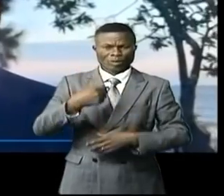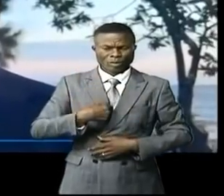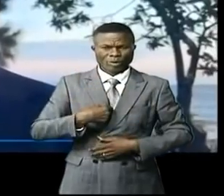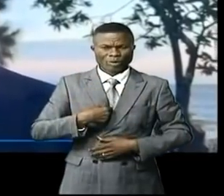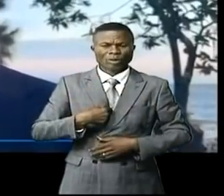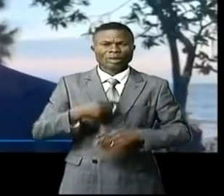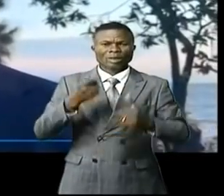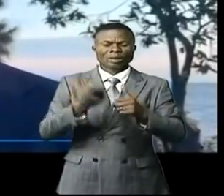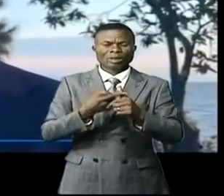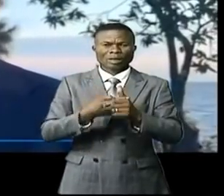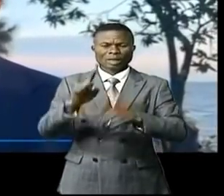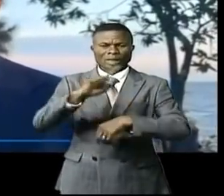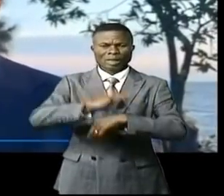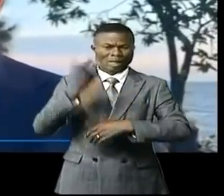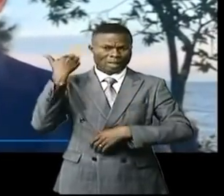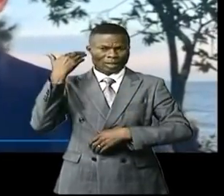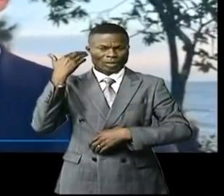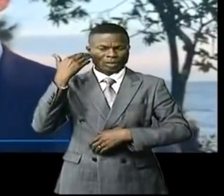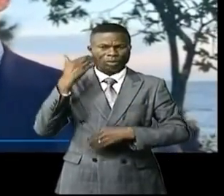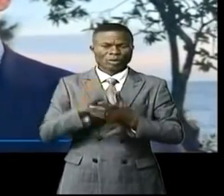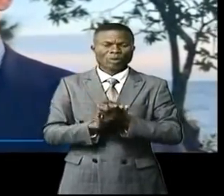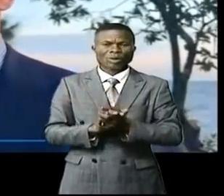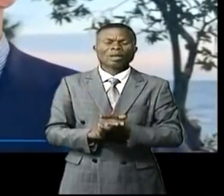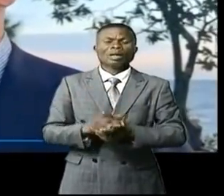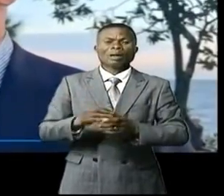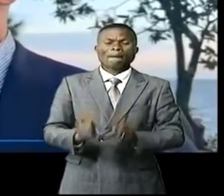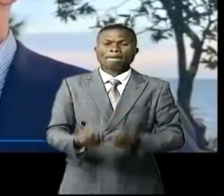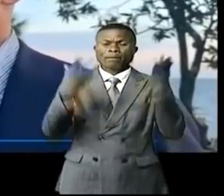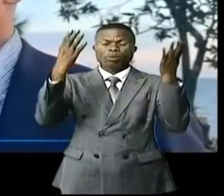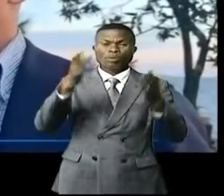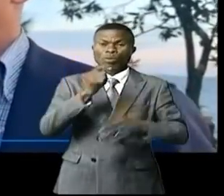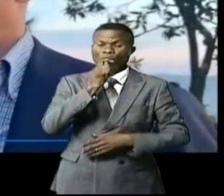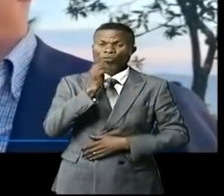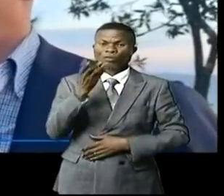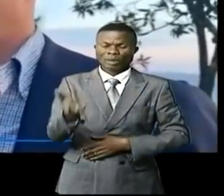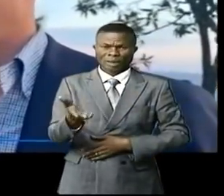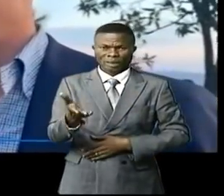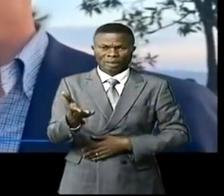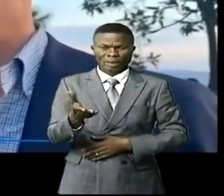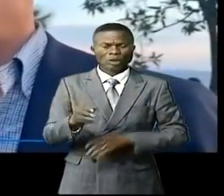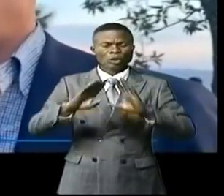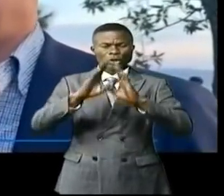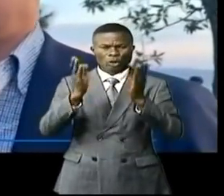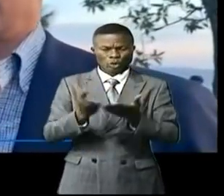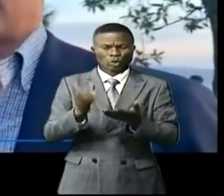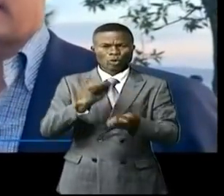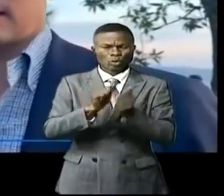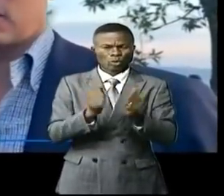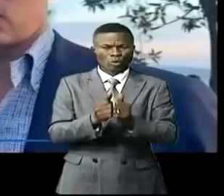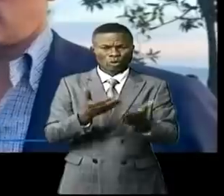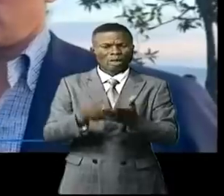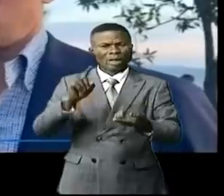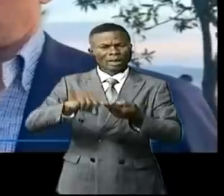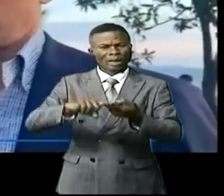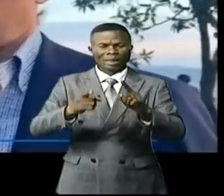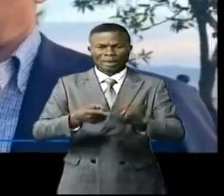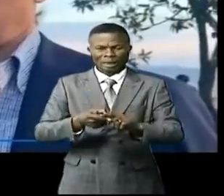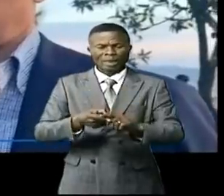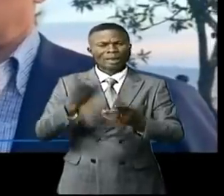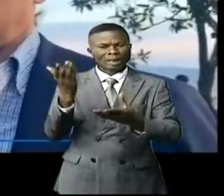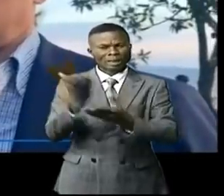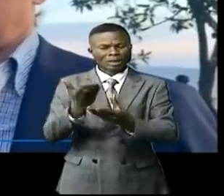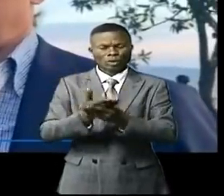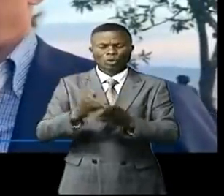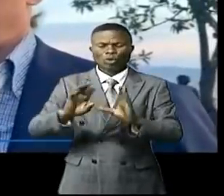c'était quelques jours après l'éruption du volcan Nyiragongo, au moment où l'ensemble de la communauté humanitaire, des administrations locales et du